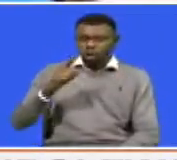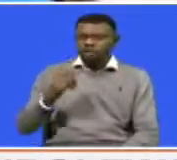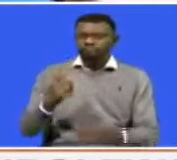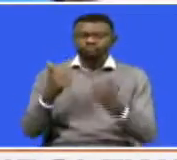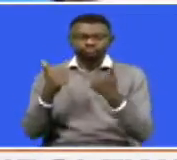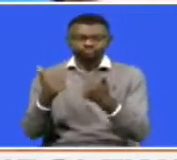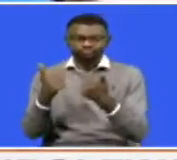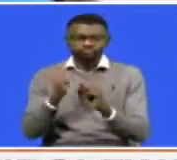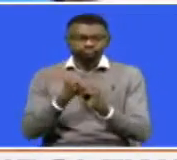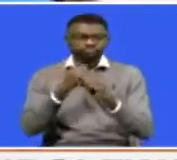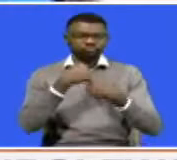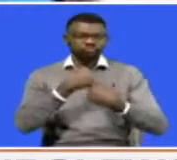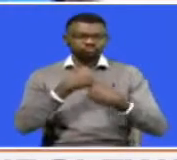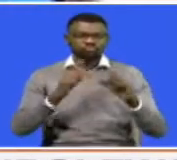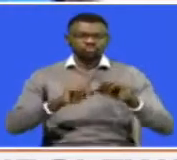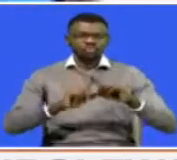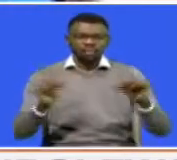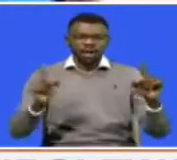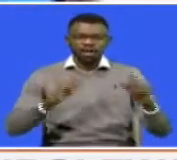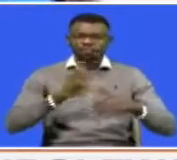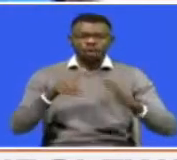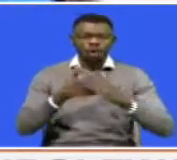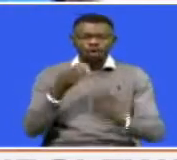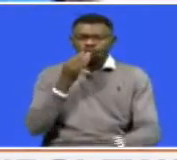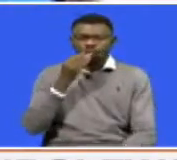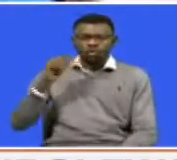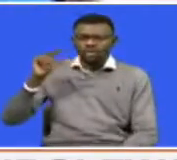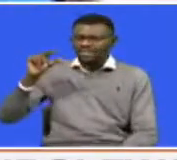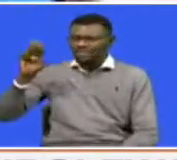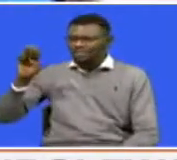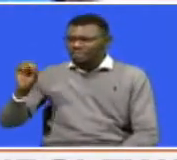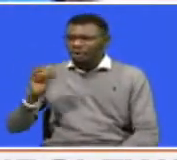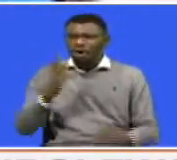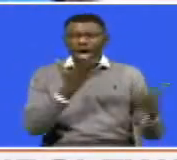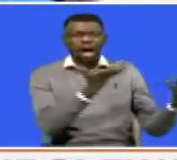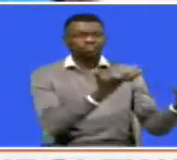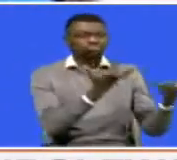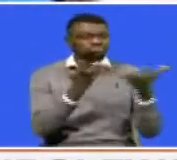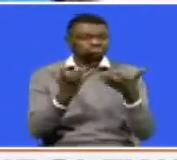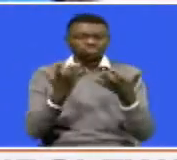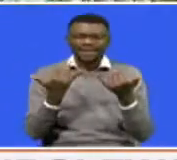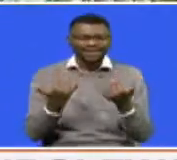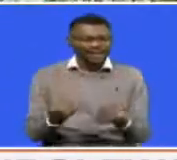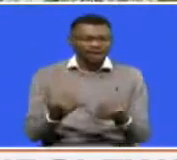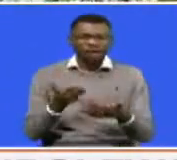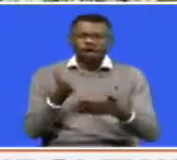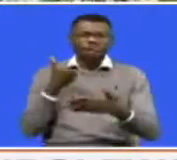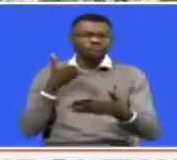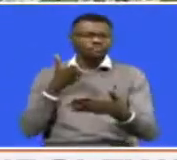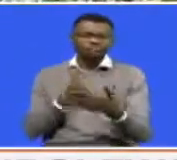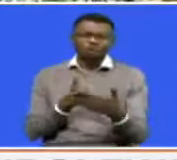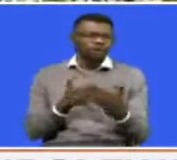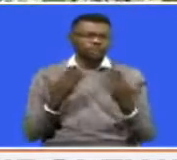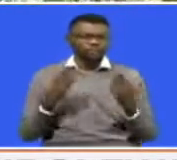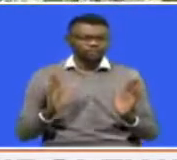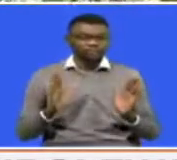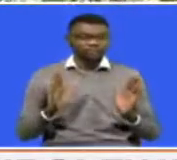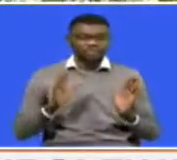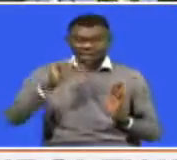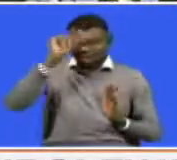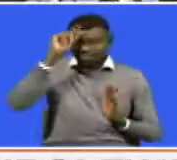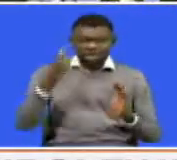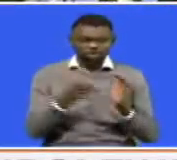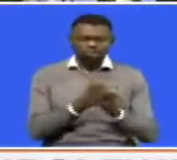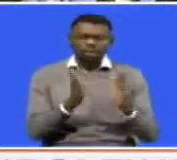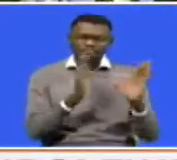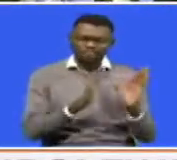made, all GMO food imports are completely banned. Serikali ya Jubilee hata hivyo ilikuwa na